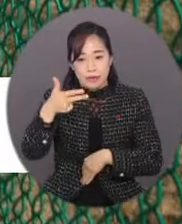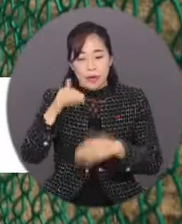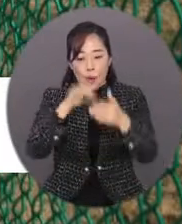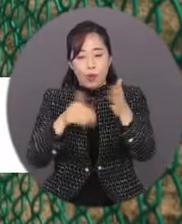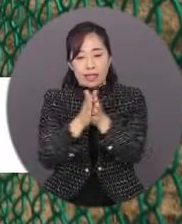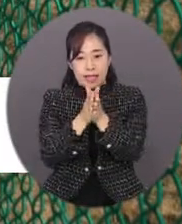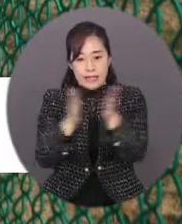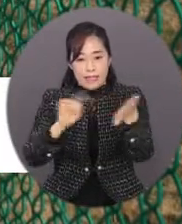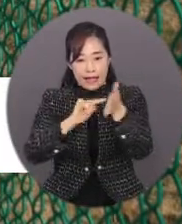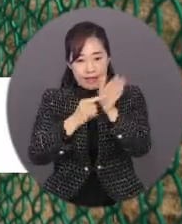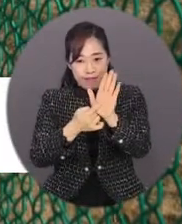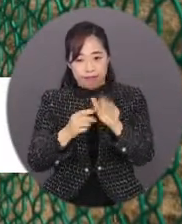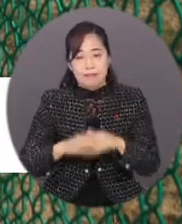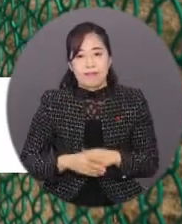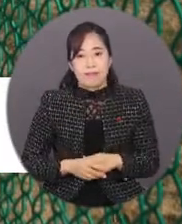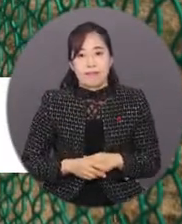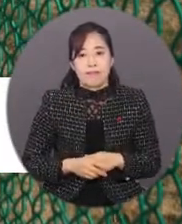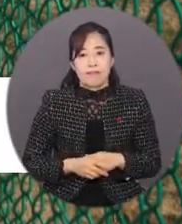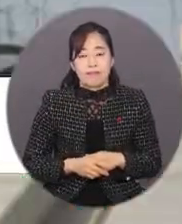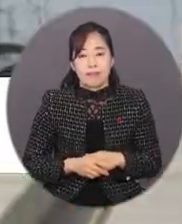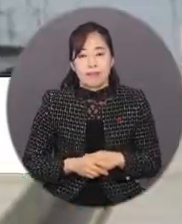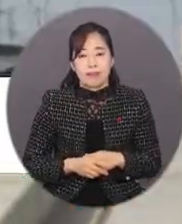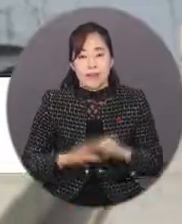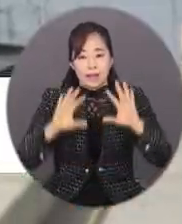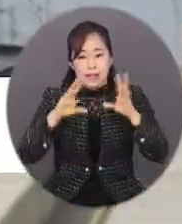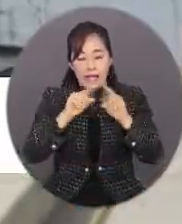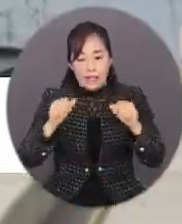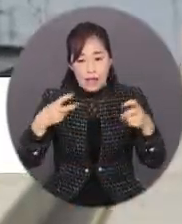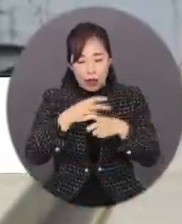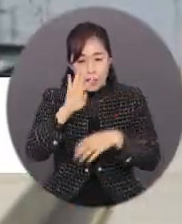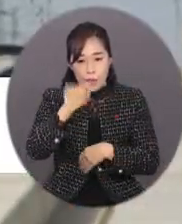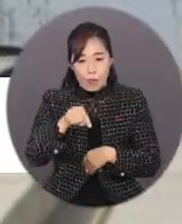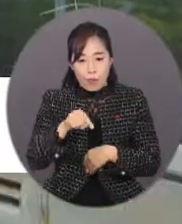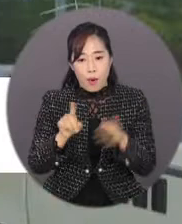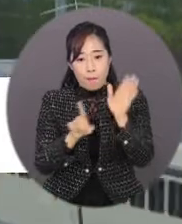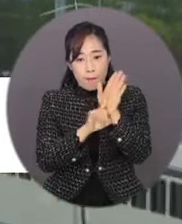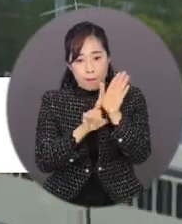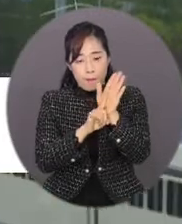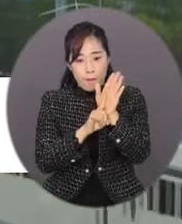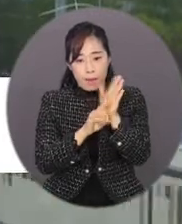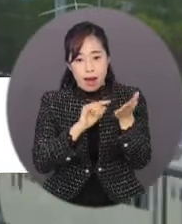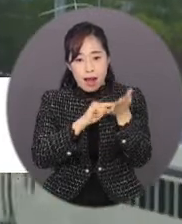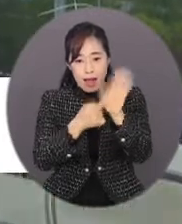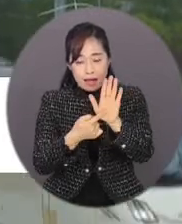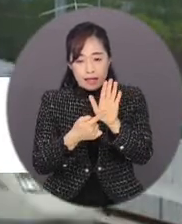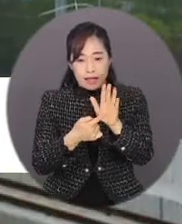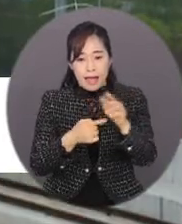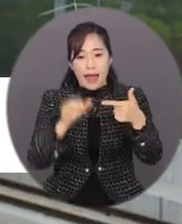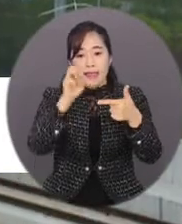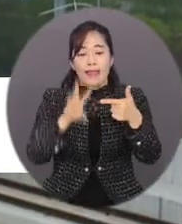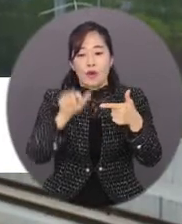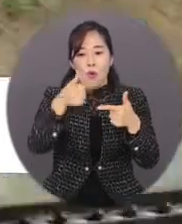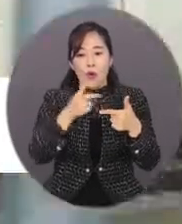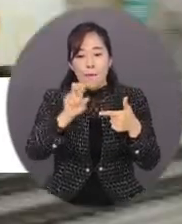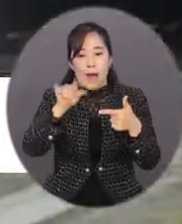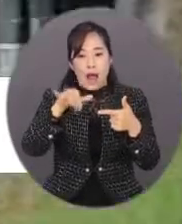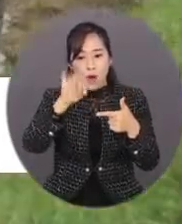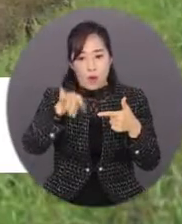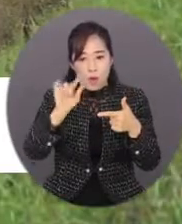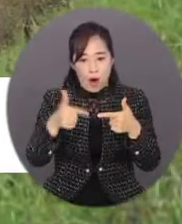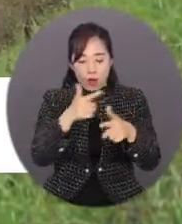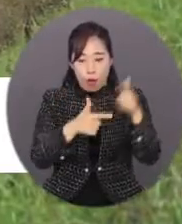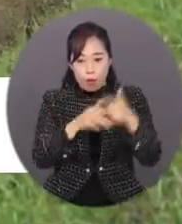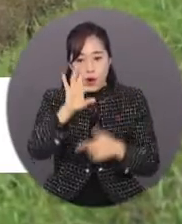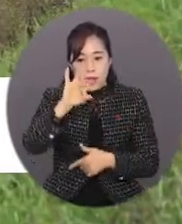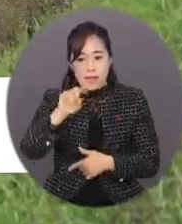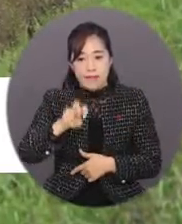공사가 시작될 것으로 보입니다. 국토교통부는 오늘 보도자료를 내고 나주 고마원에서 목포 임성리를